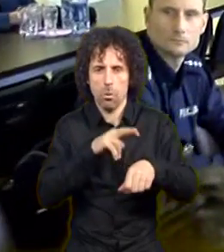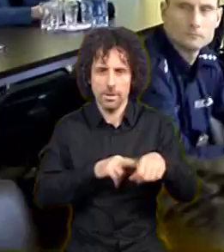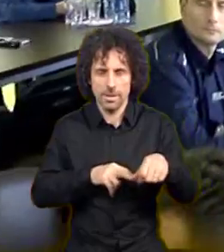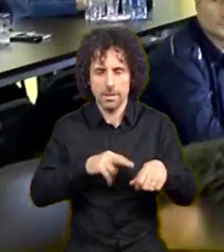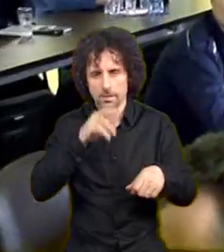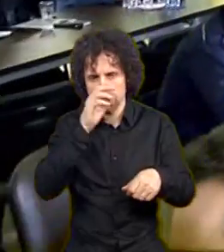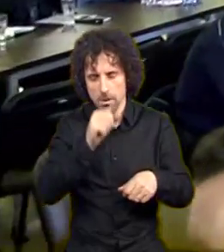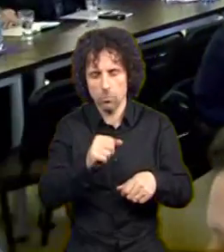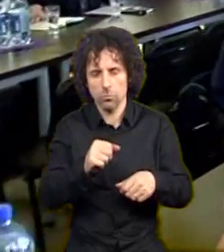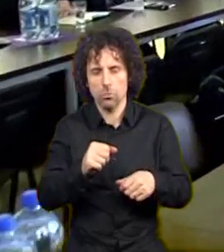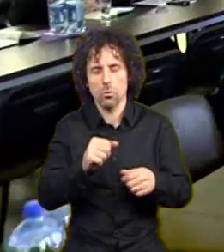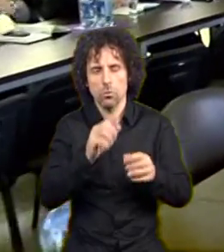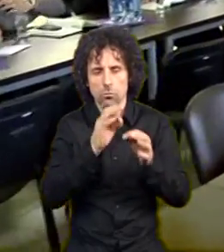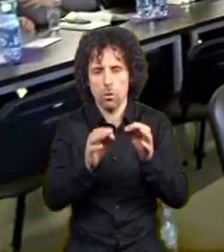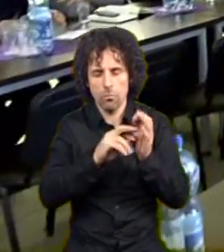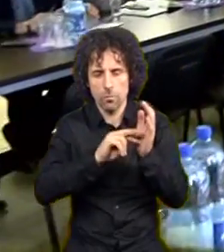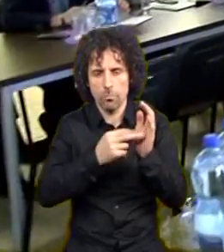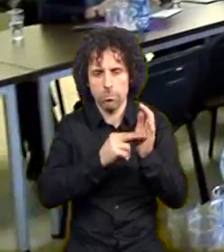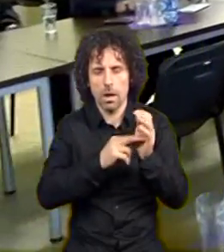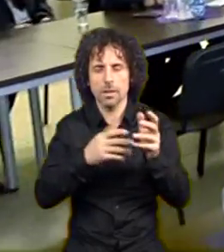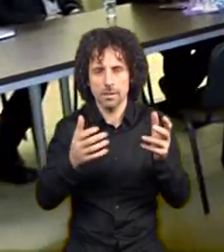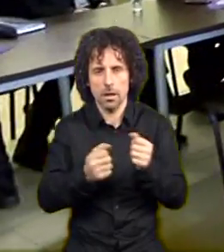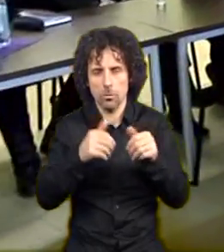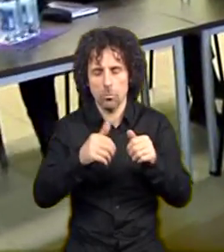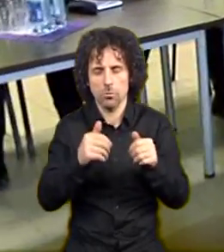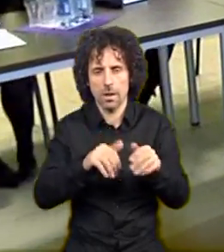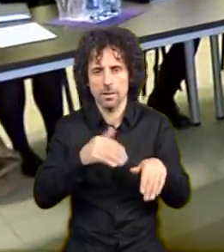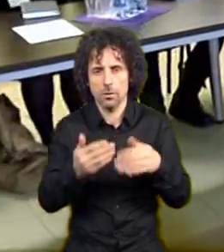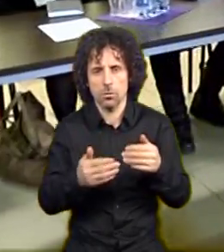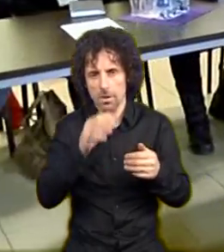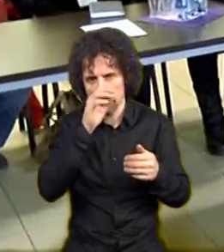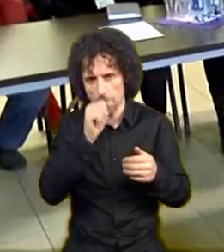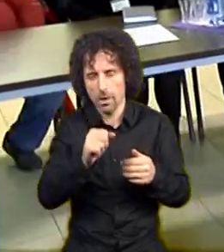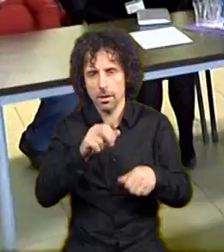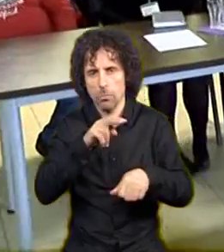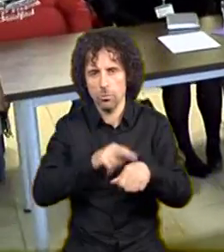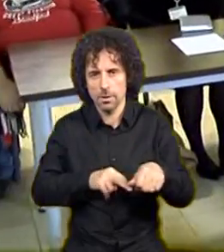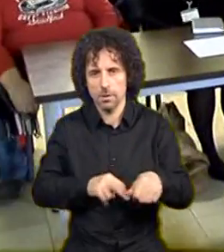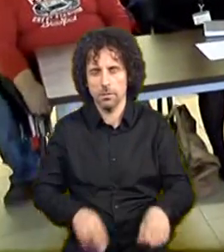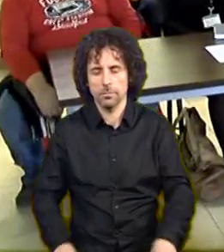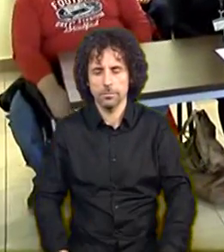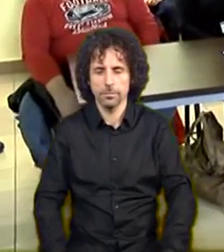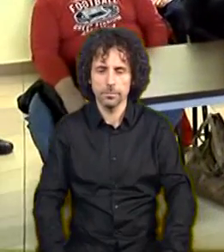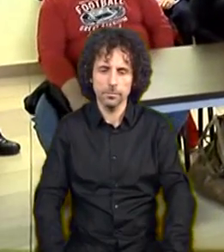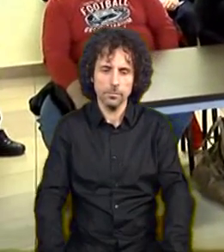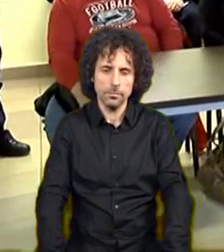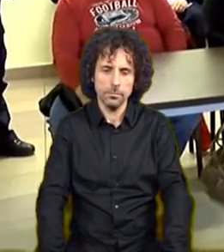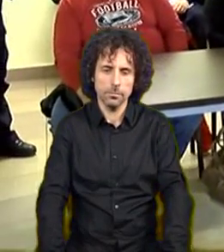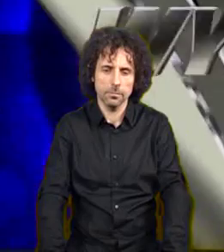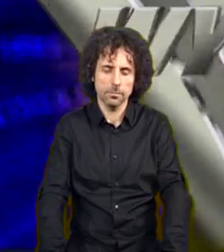komisariacie. Szczegółowy harmonogram wszystkich konsultacji znaleźć można na stronie zabrzańskiej policji.